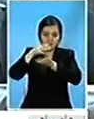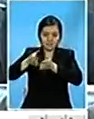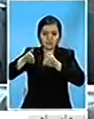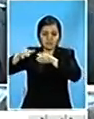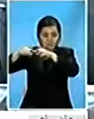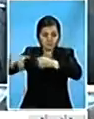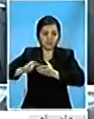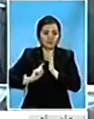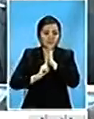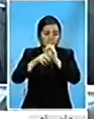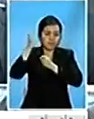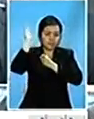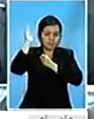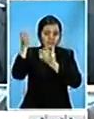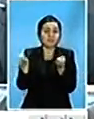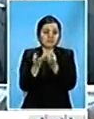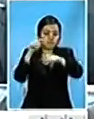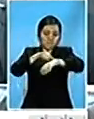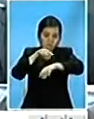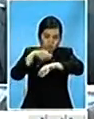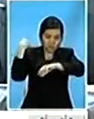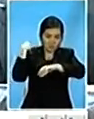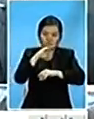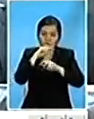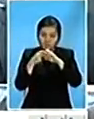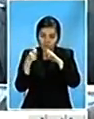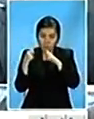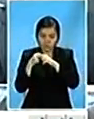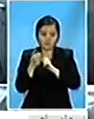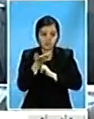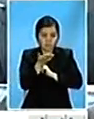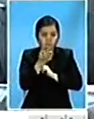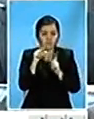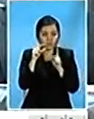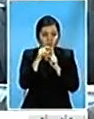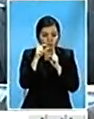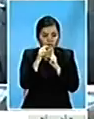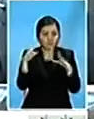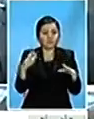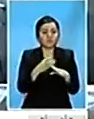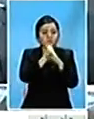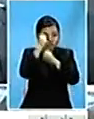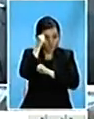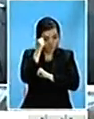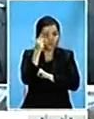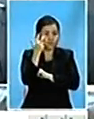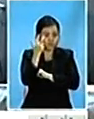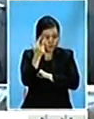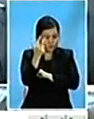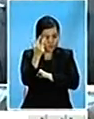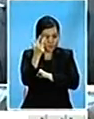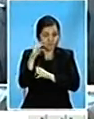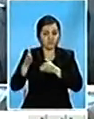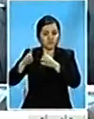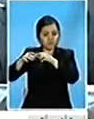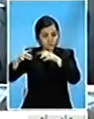ราะว่าถ้าหากว่าเป็นปัญหาท่านพยายามที่จะขออภัยถ้าใช้คำว่ารวบรัดให้จบภายใน3วันเนี่ยพวกกระผมก็